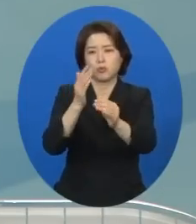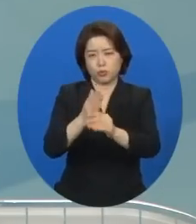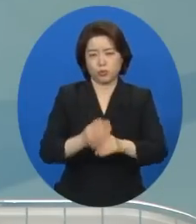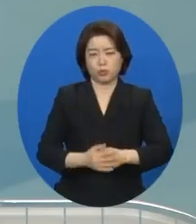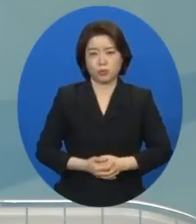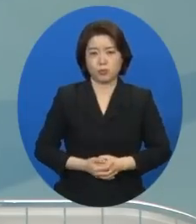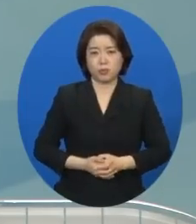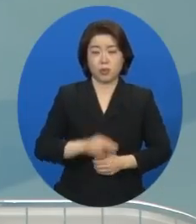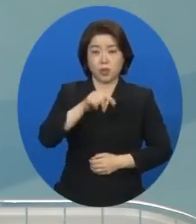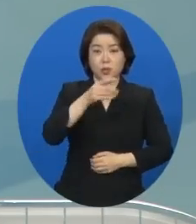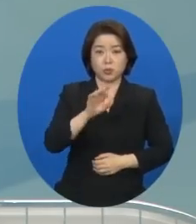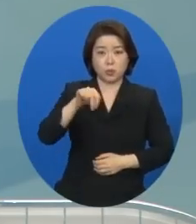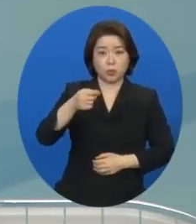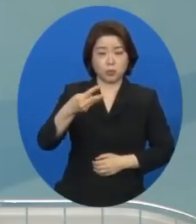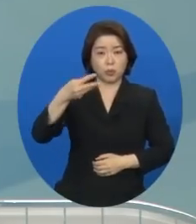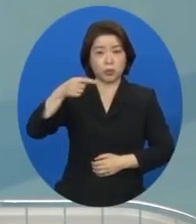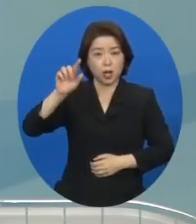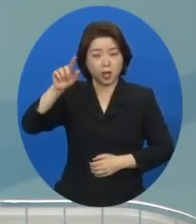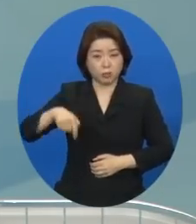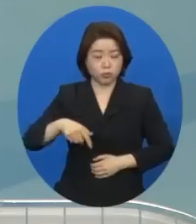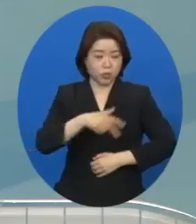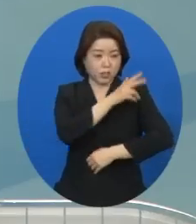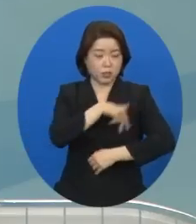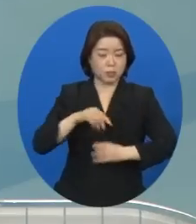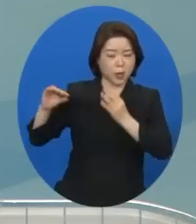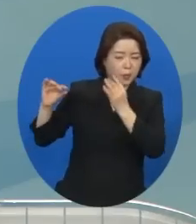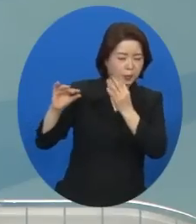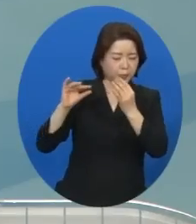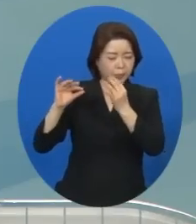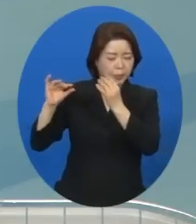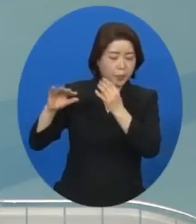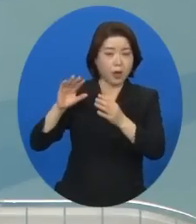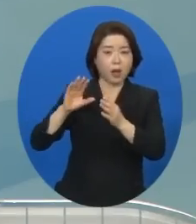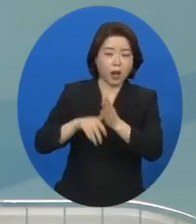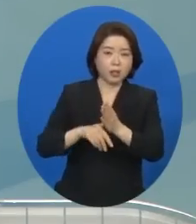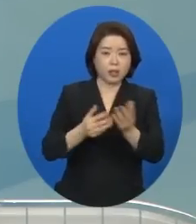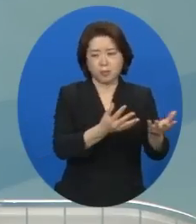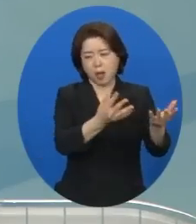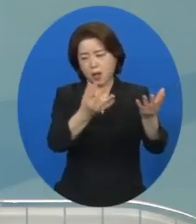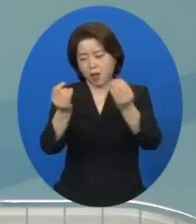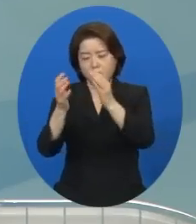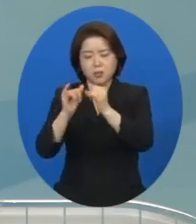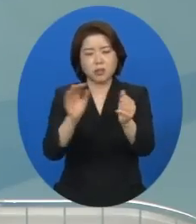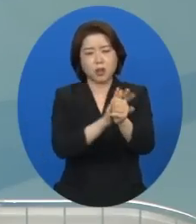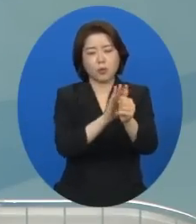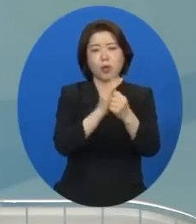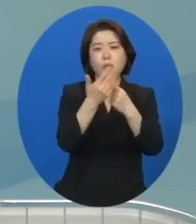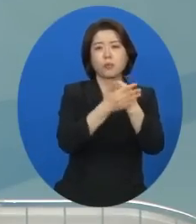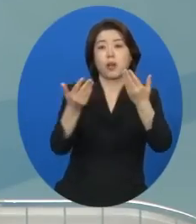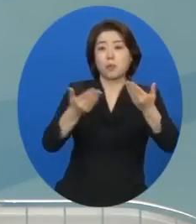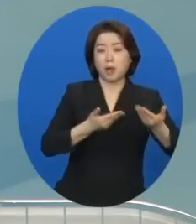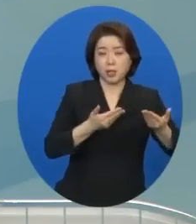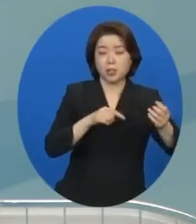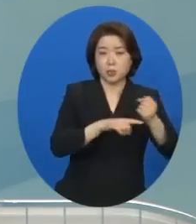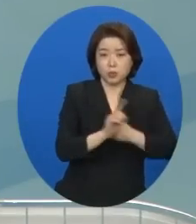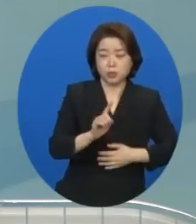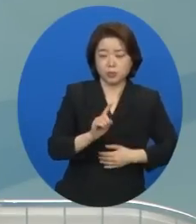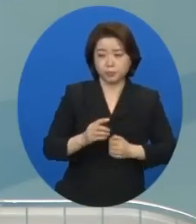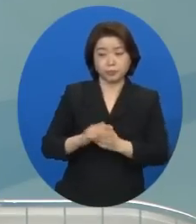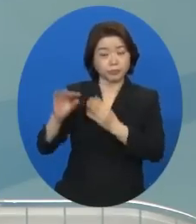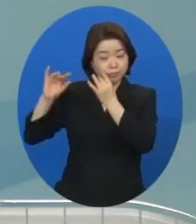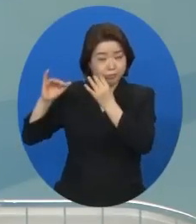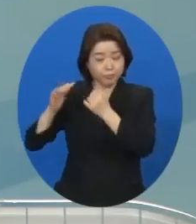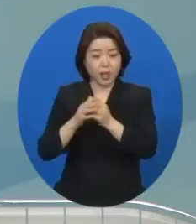송솔나무 집사님이 연주할 때 많은 사람들이 은혜와 위로를 받는 것은 그는 사람들의 평가를 받기